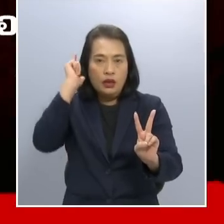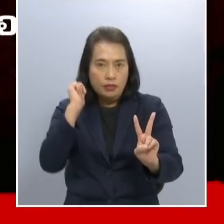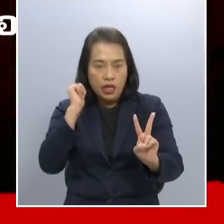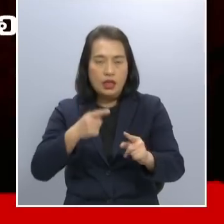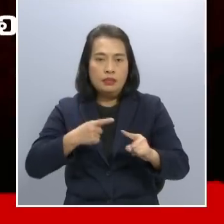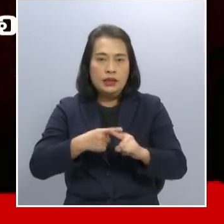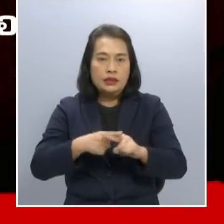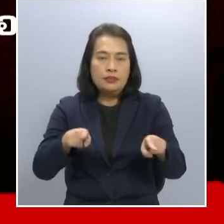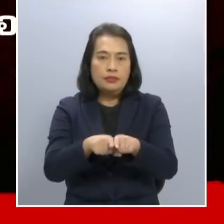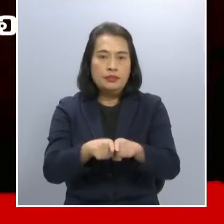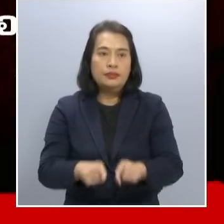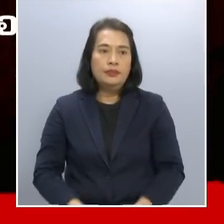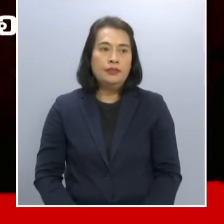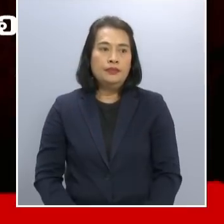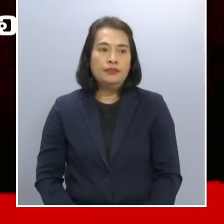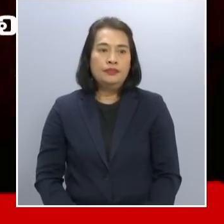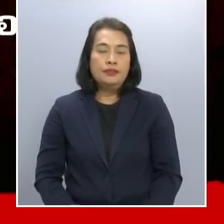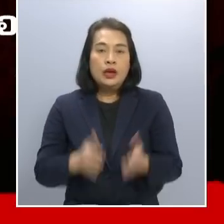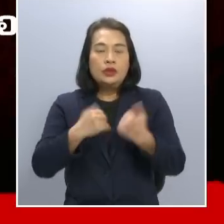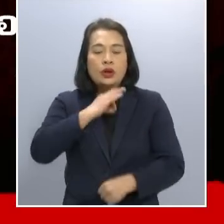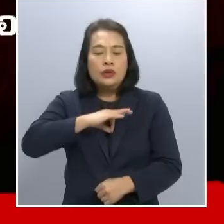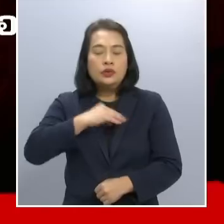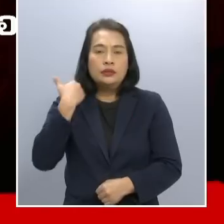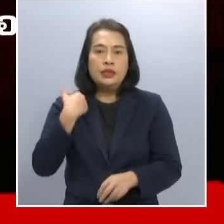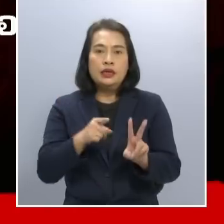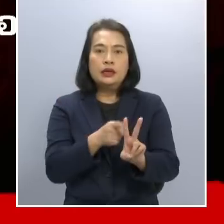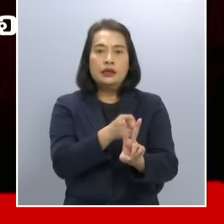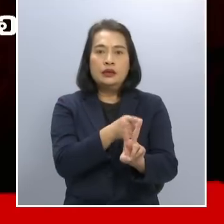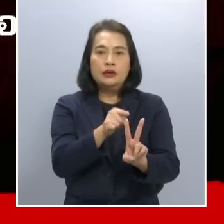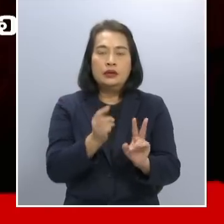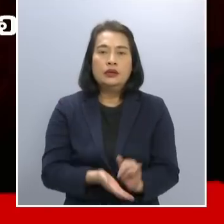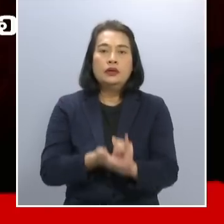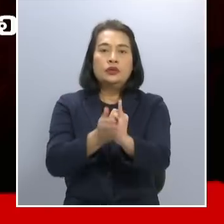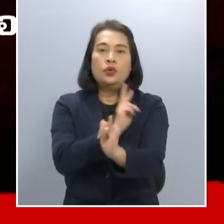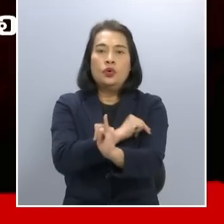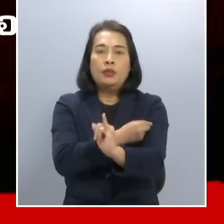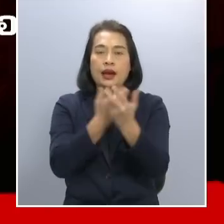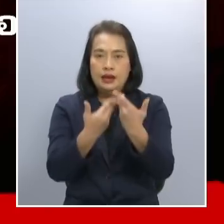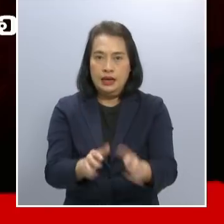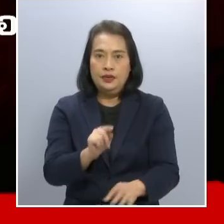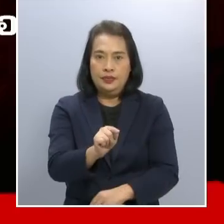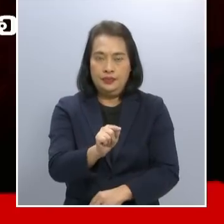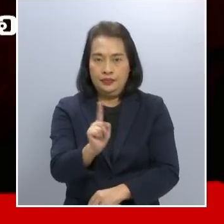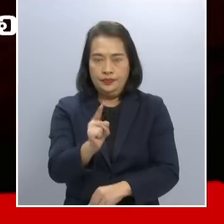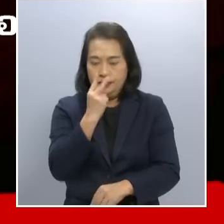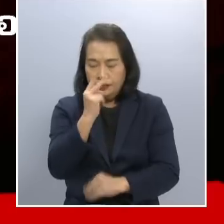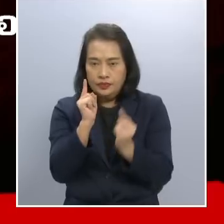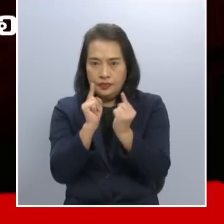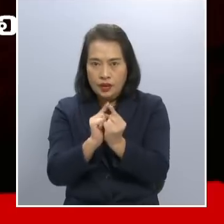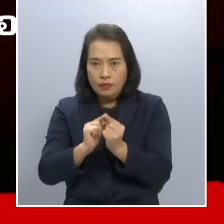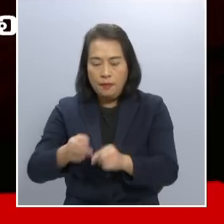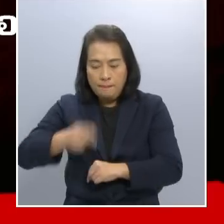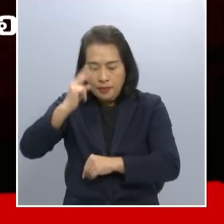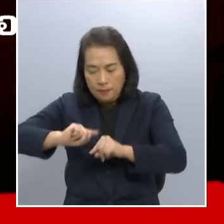ายครับซึ่งทั้งคู่ตอนนี้รู้สึกตัวดีนะฮะกู้ภัยเองก็นำตัวส่งโรงพยาบาลนอกจากนี้ครับยังไปพบปลอกกระสุนปืนตกอยู่ใน